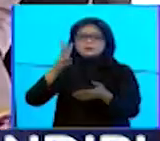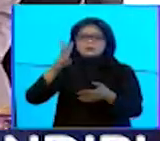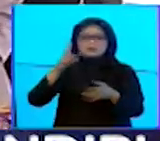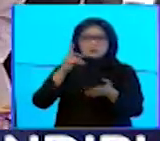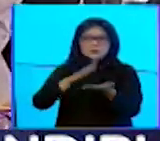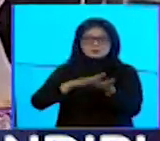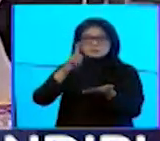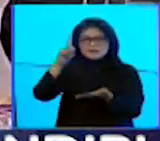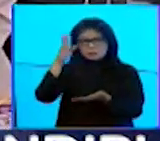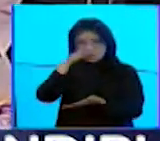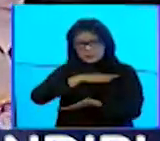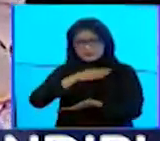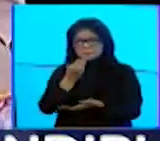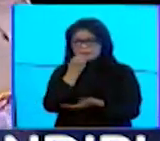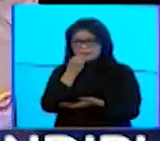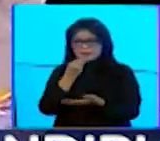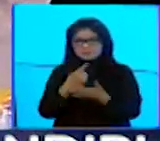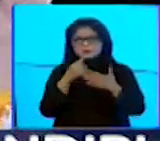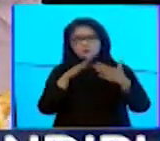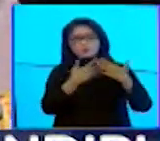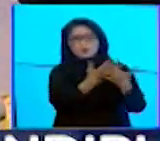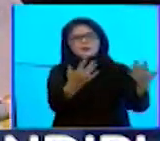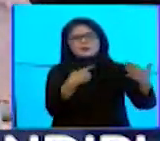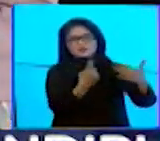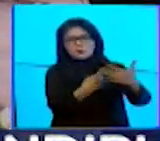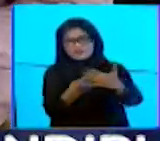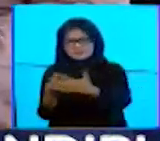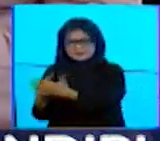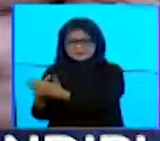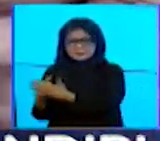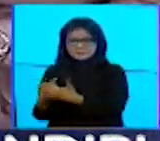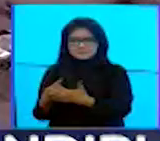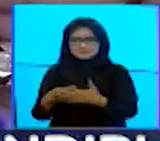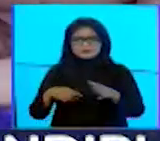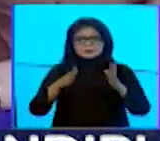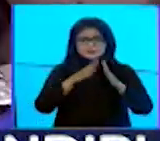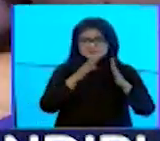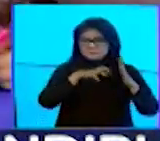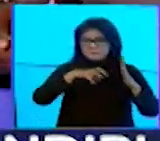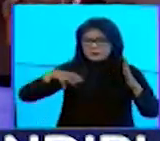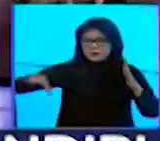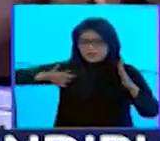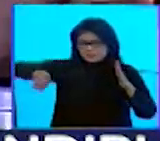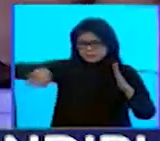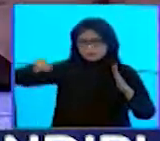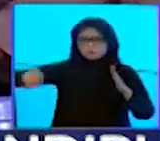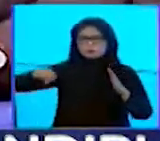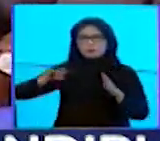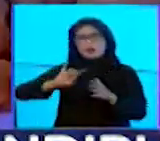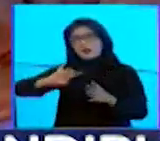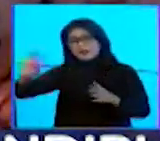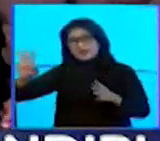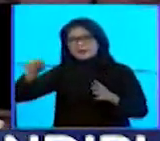menjalani isolasi mandiri di kelurahan setempat dan juga untuk warga lain yang mereka memang tidak terkonfirmasi positif COVID-19, namun mereka juga